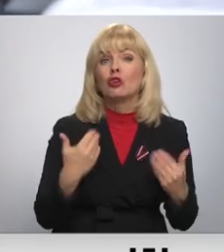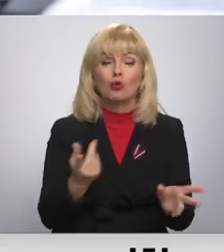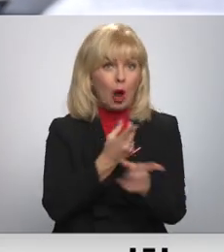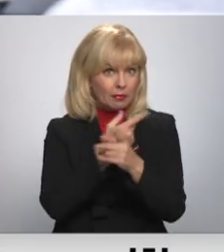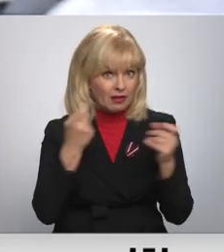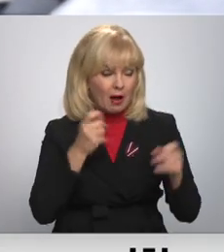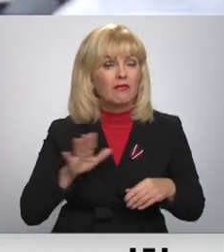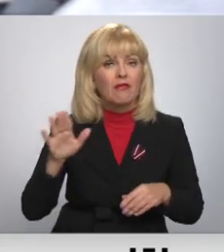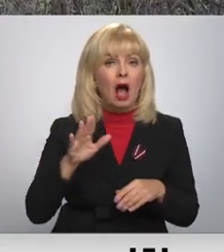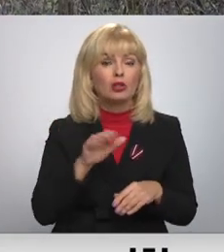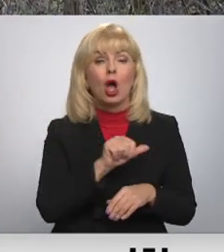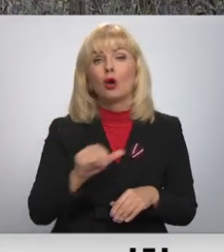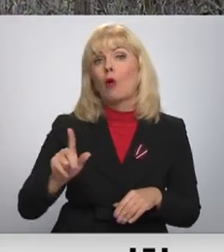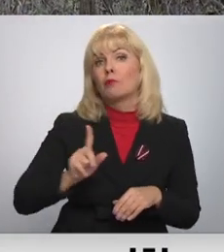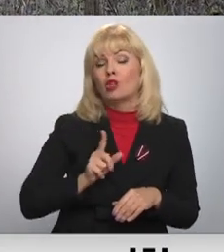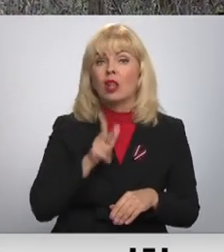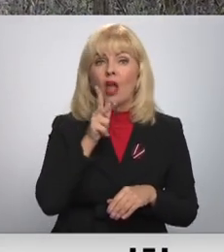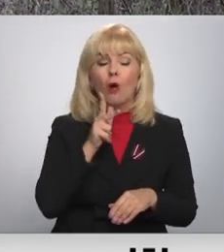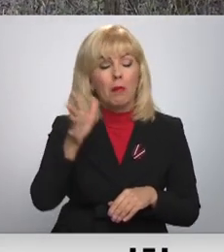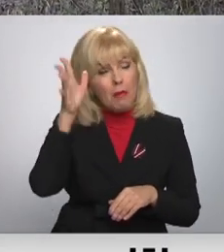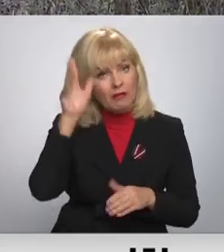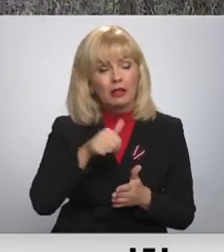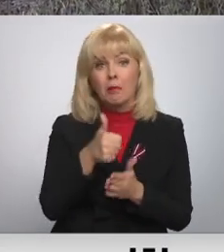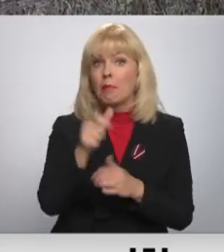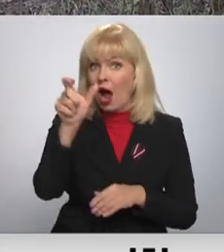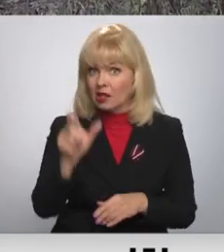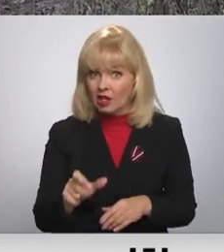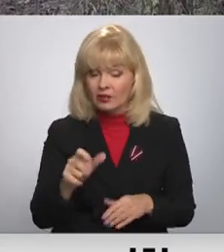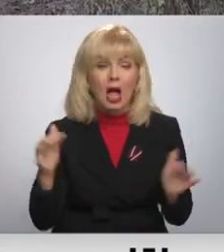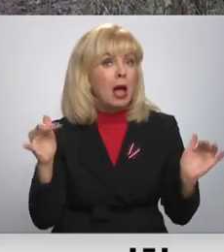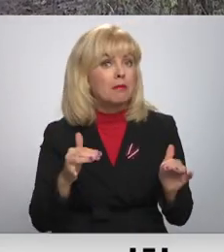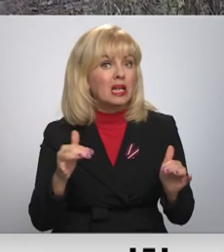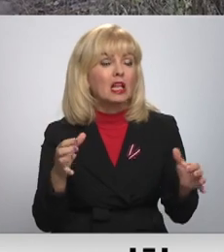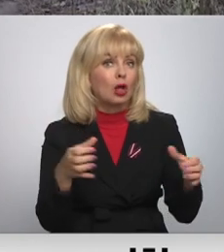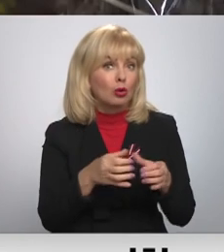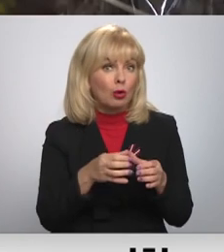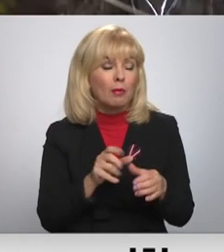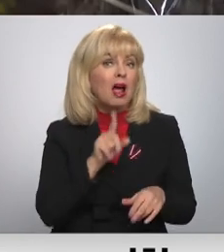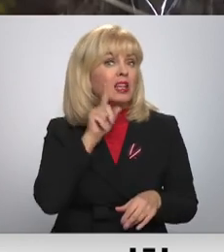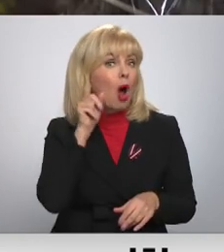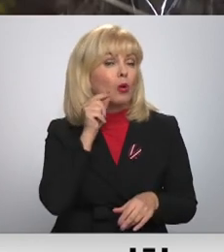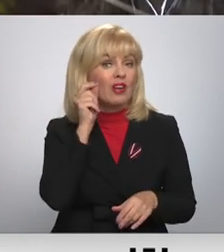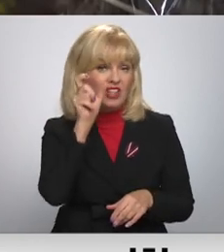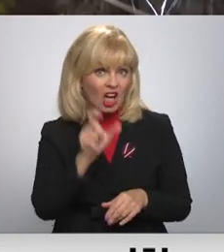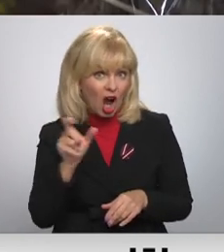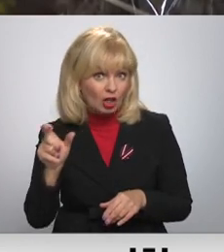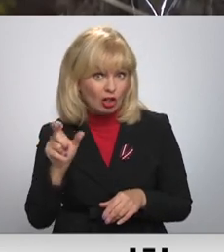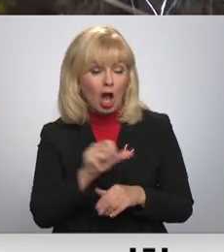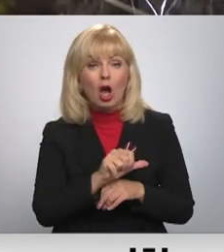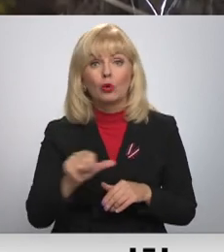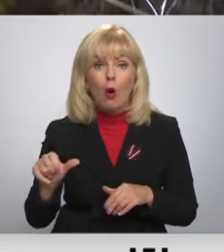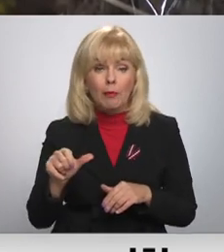informēja Valsts robežsardzes Daugavpils pārvaldes pārstāvis. Migrantu grupas, pārsvarā gados jauni vīrieši, robežu